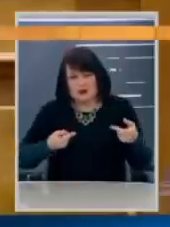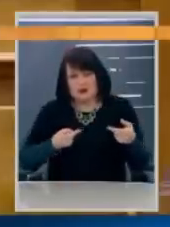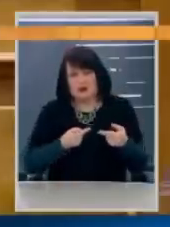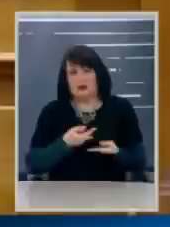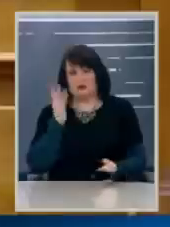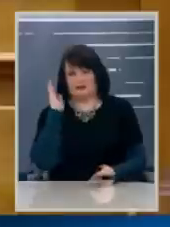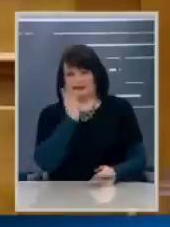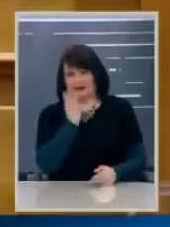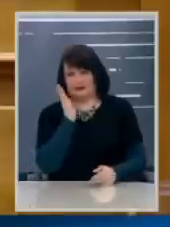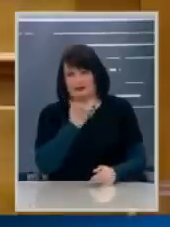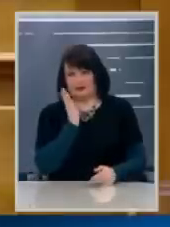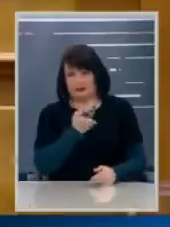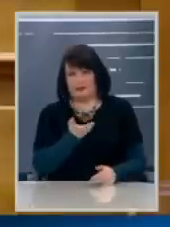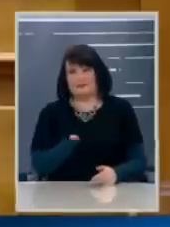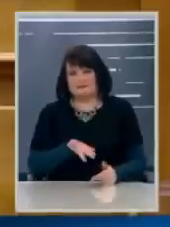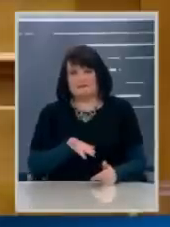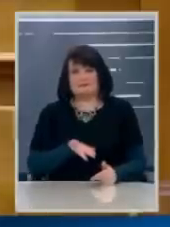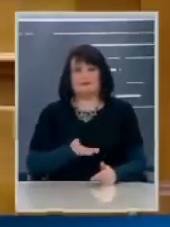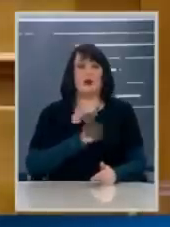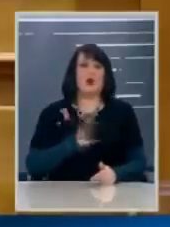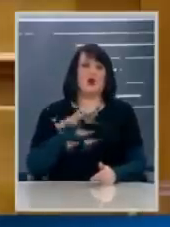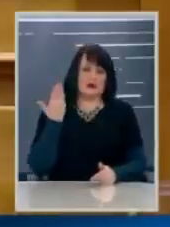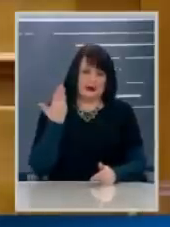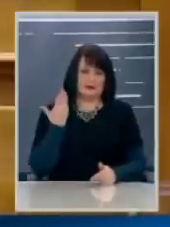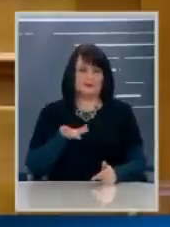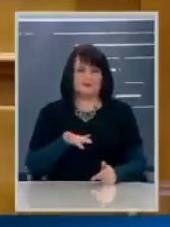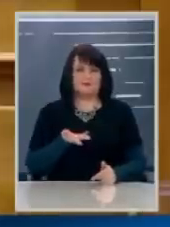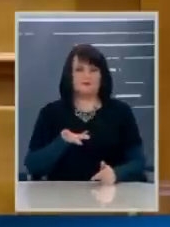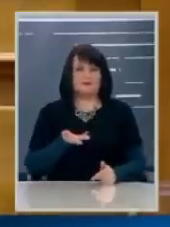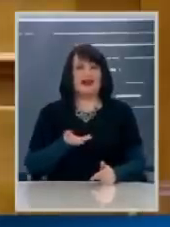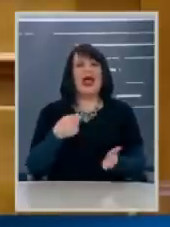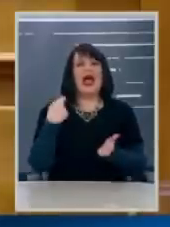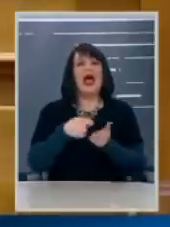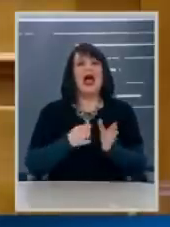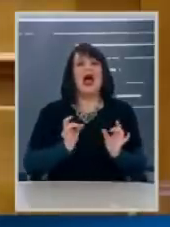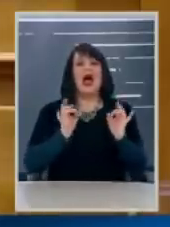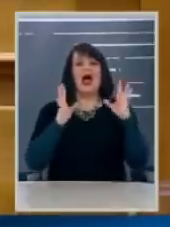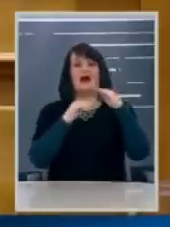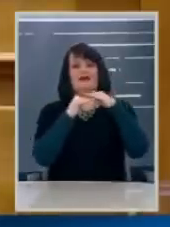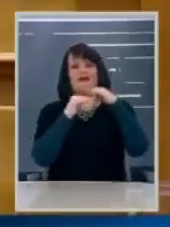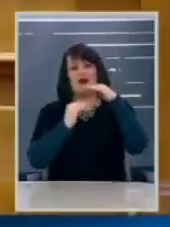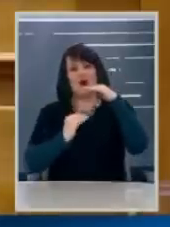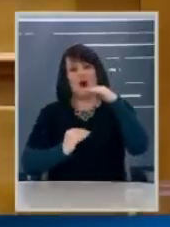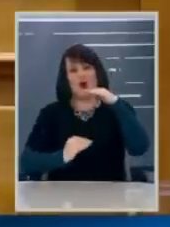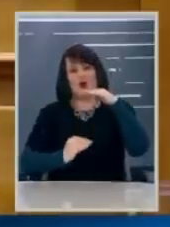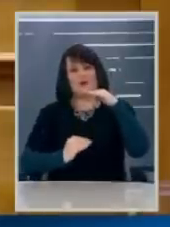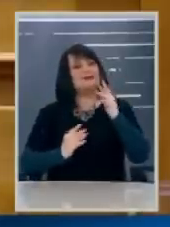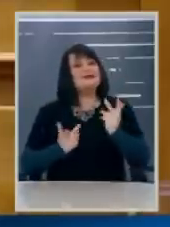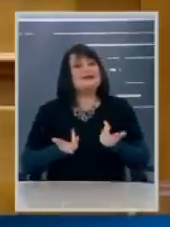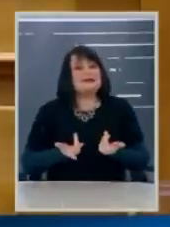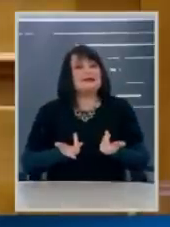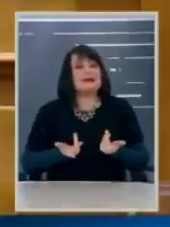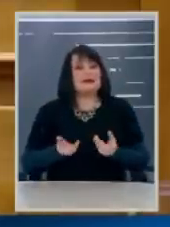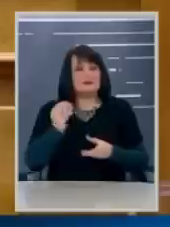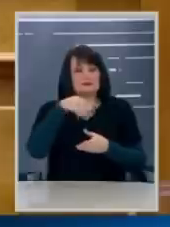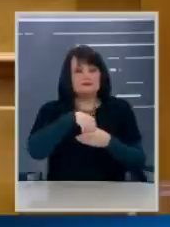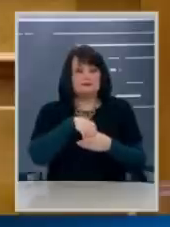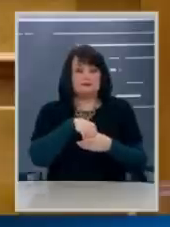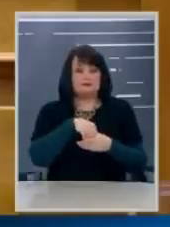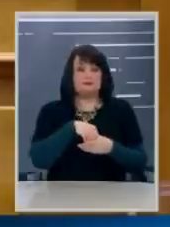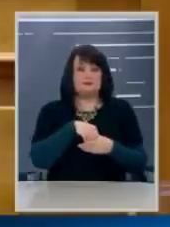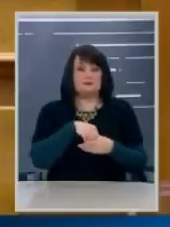Διότι όταν κατεβάζεις το αφορολόγητο, εντάσεις